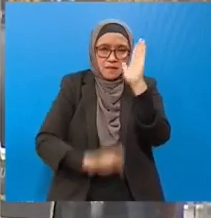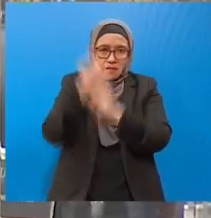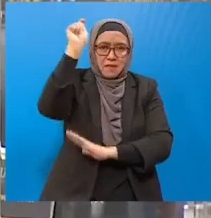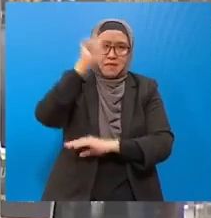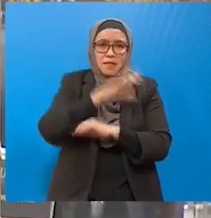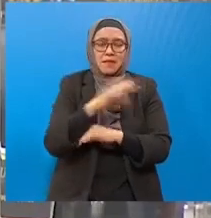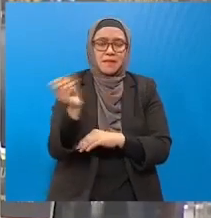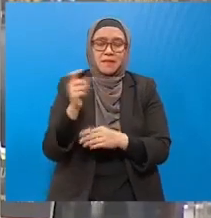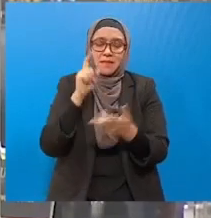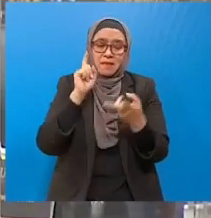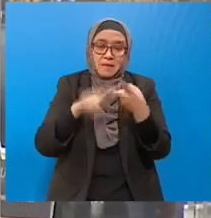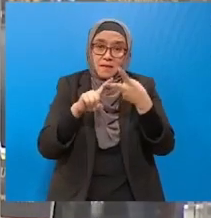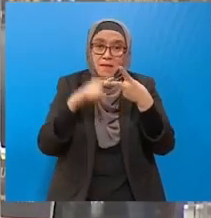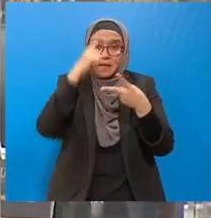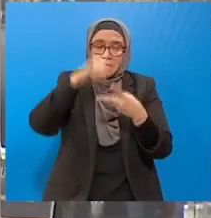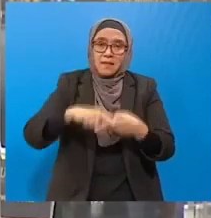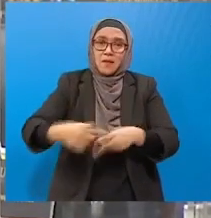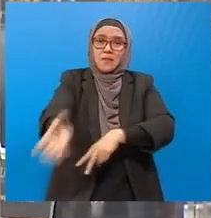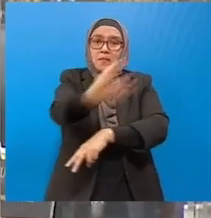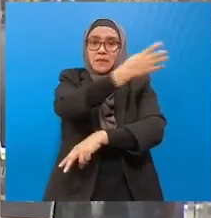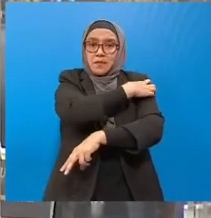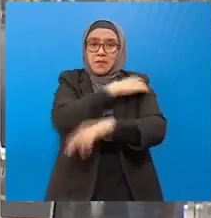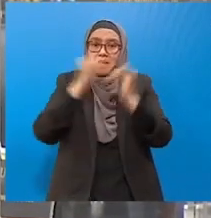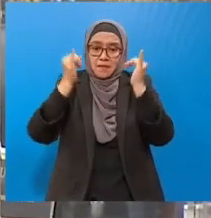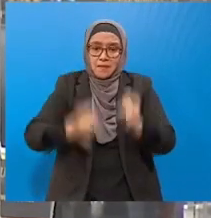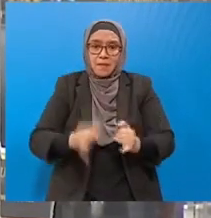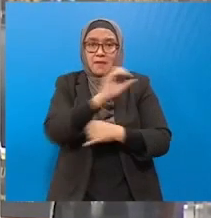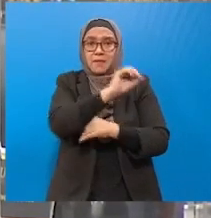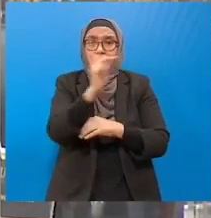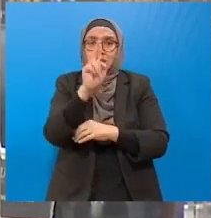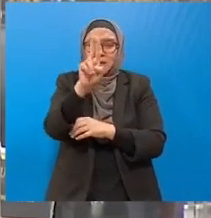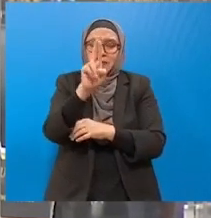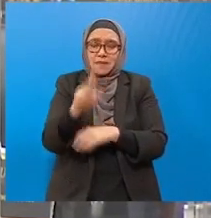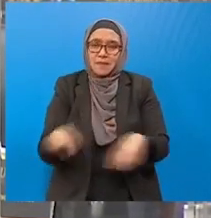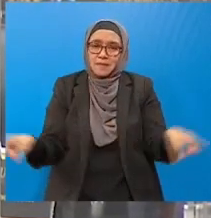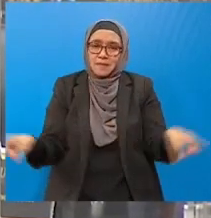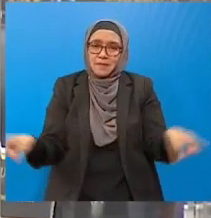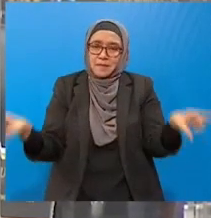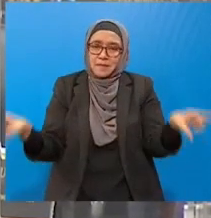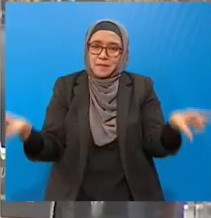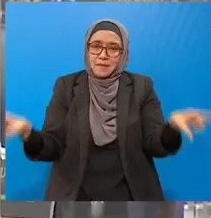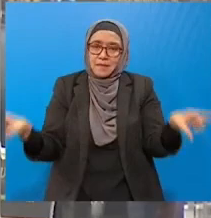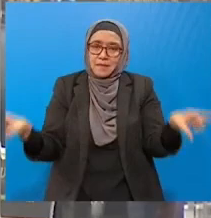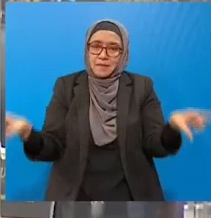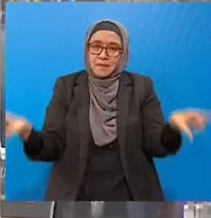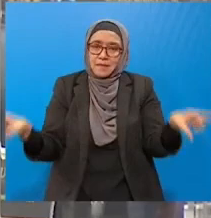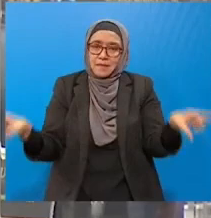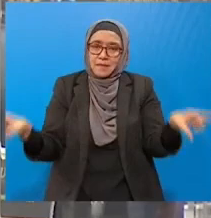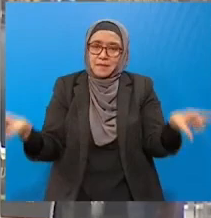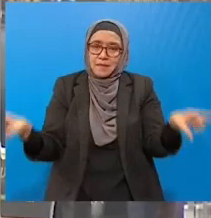keluar memperkasakan individu o q sesuai dengan serai sangat ya